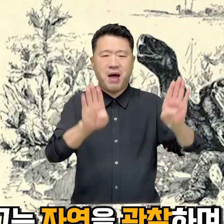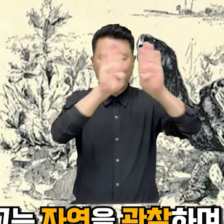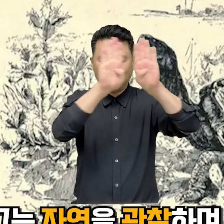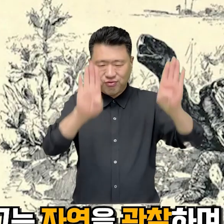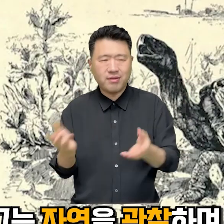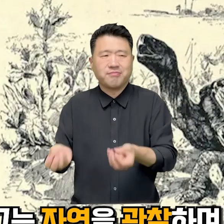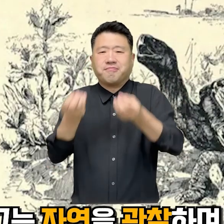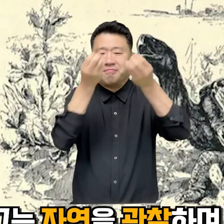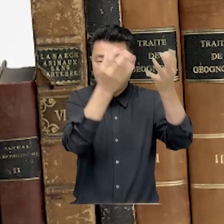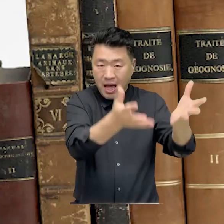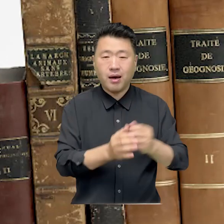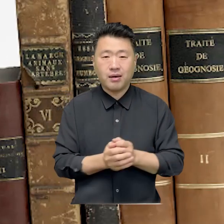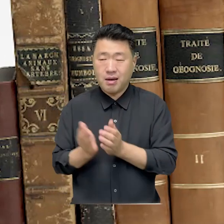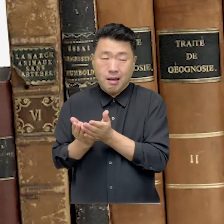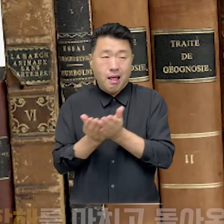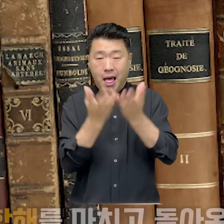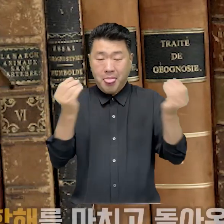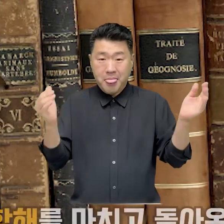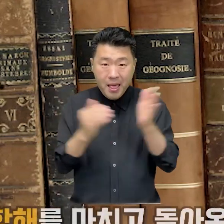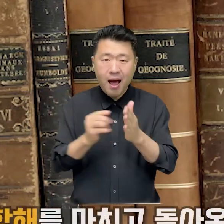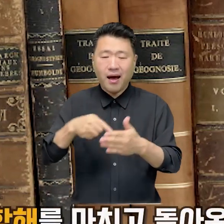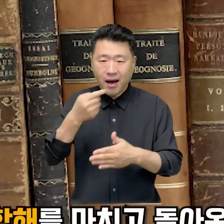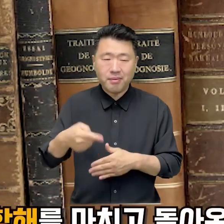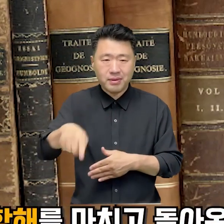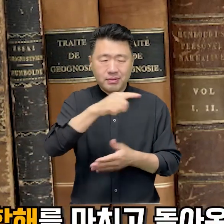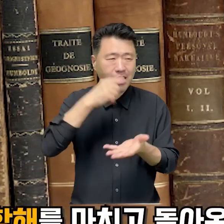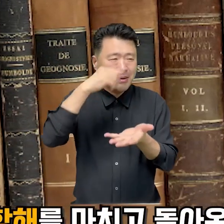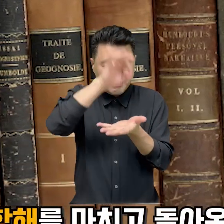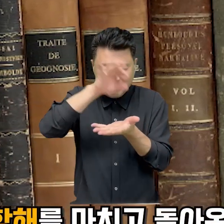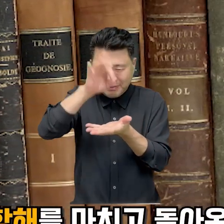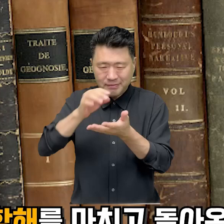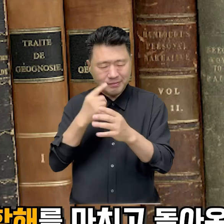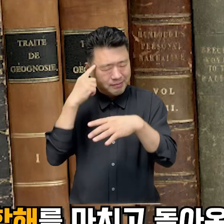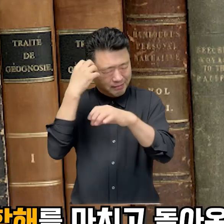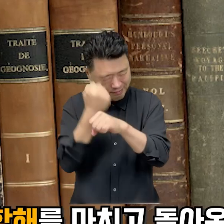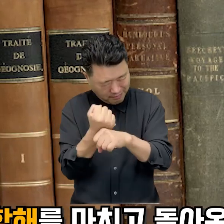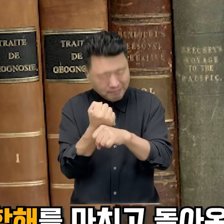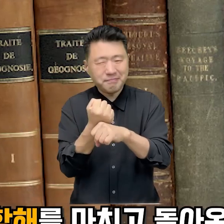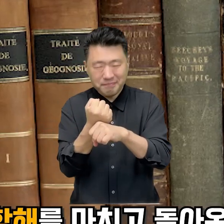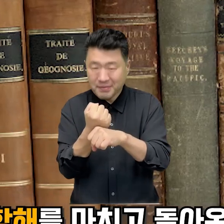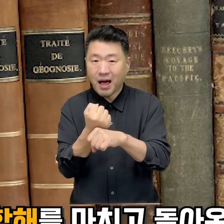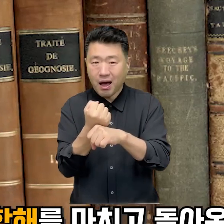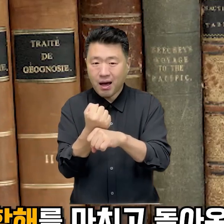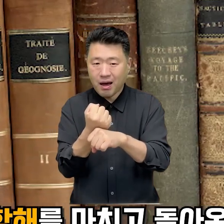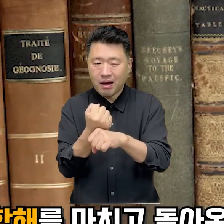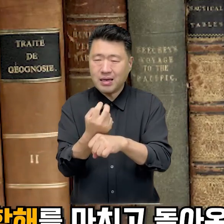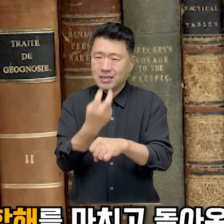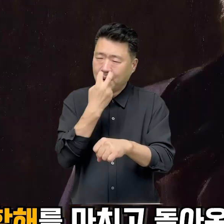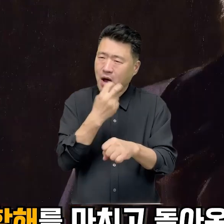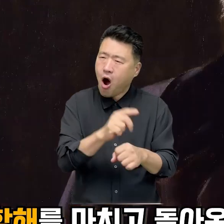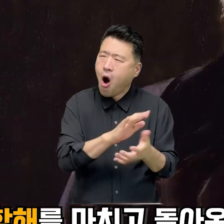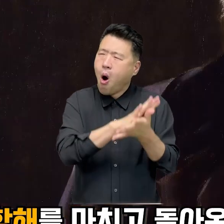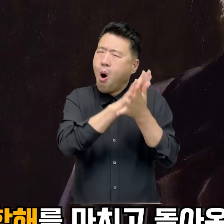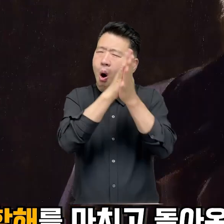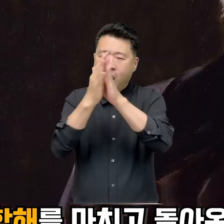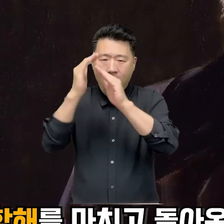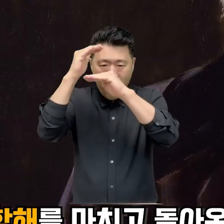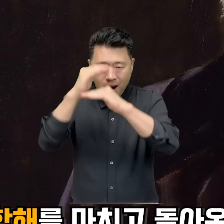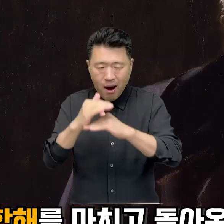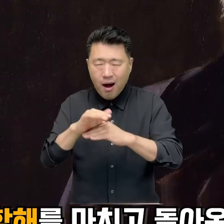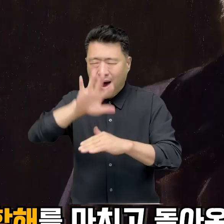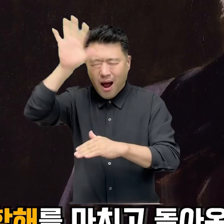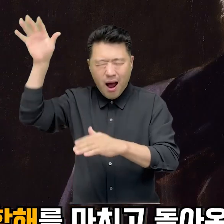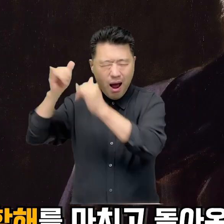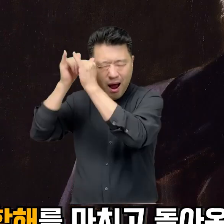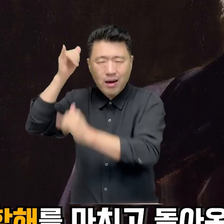박물관으로 보냈다. 항해를 마치고 돌아온 다윈은 수많은 자료를 토대로 연구를 시작했고, 생물의 진화에